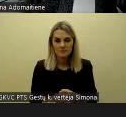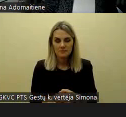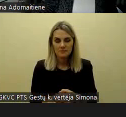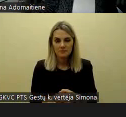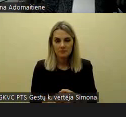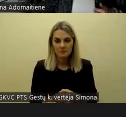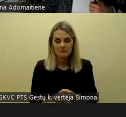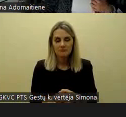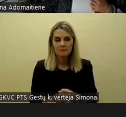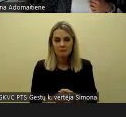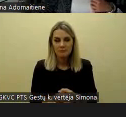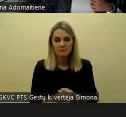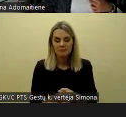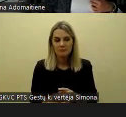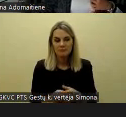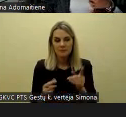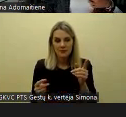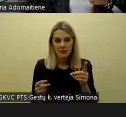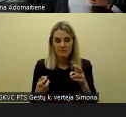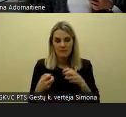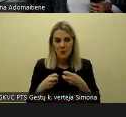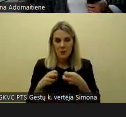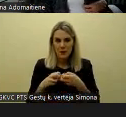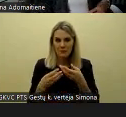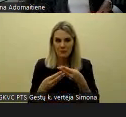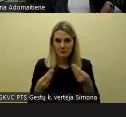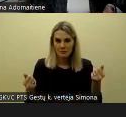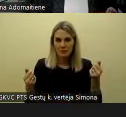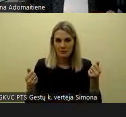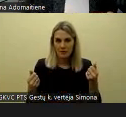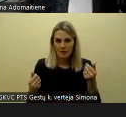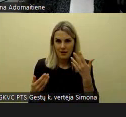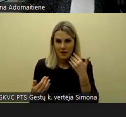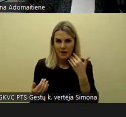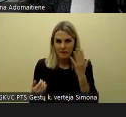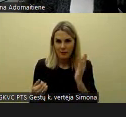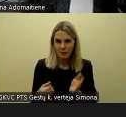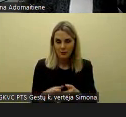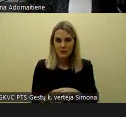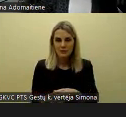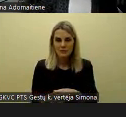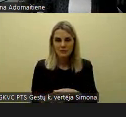tai yra raktas į problemų sprendimą.